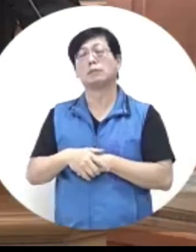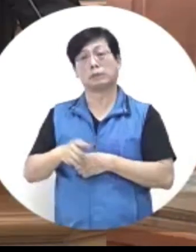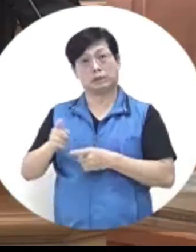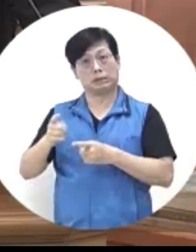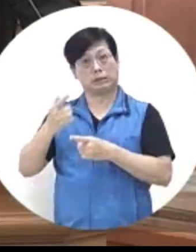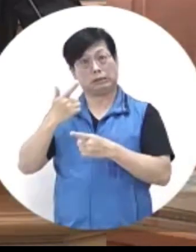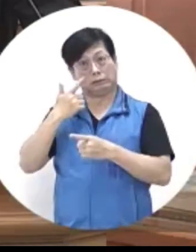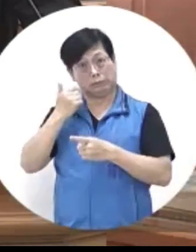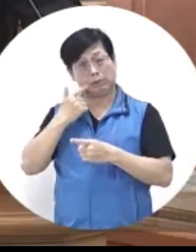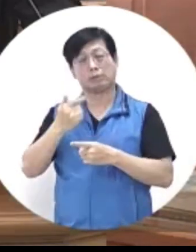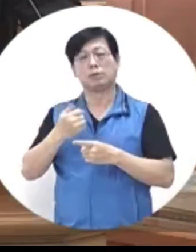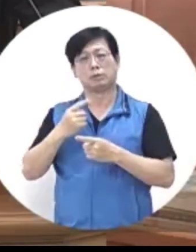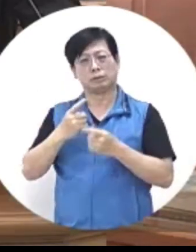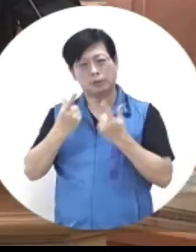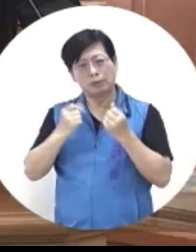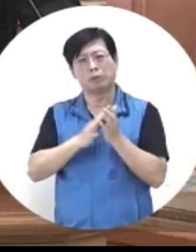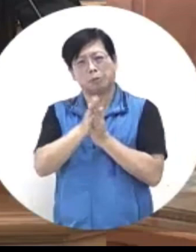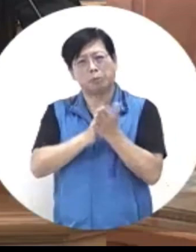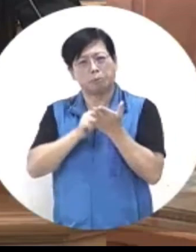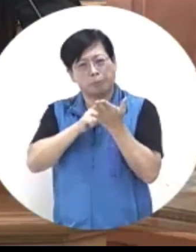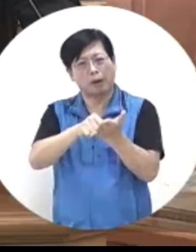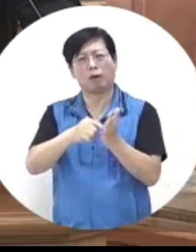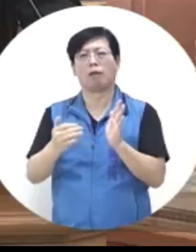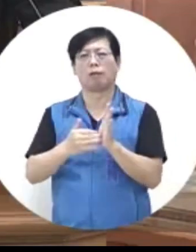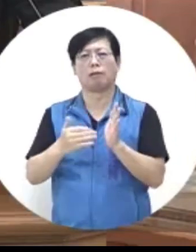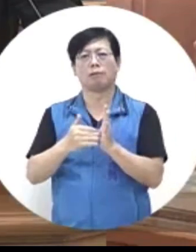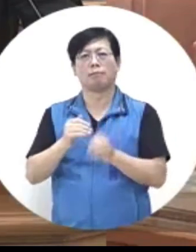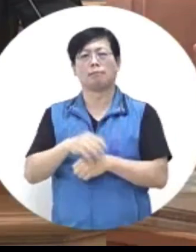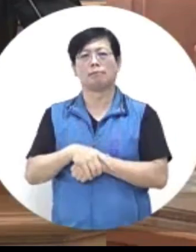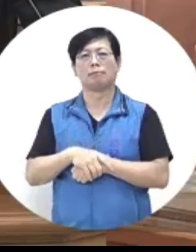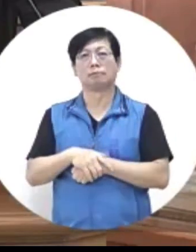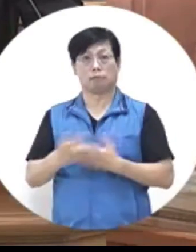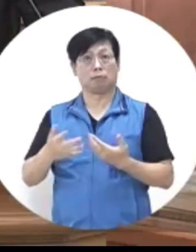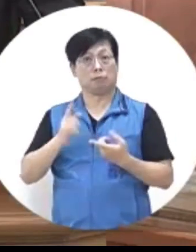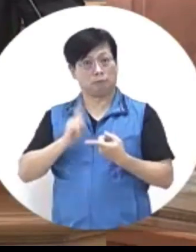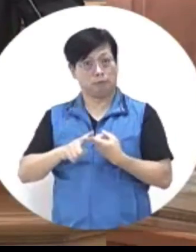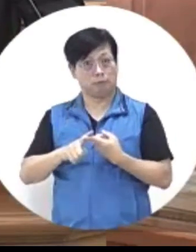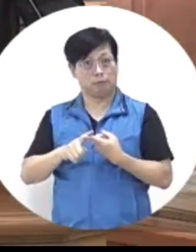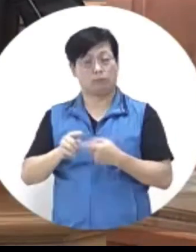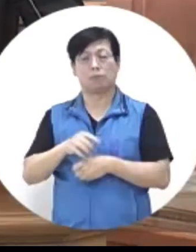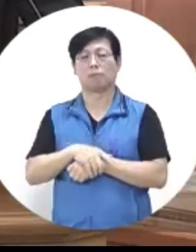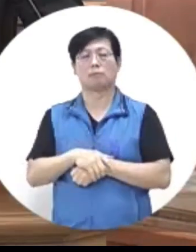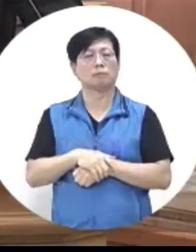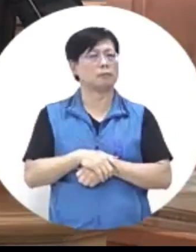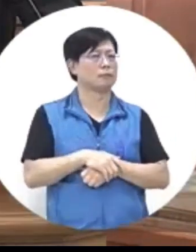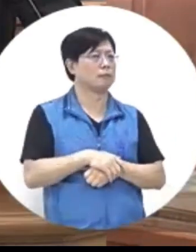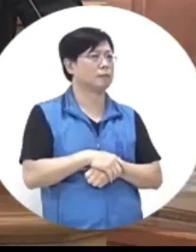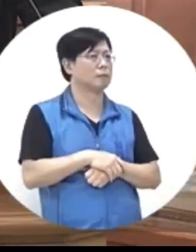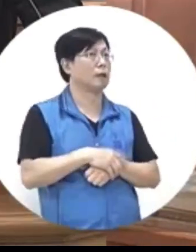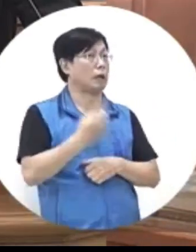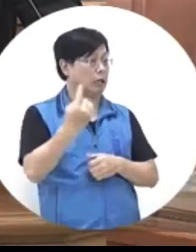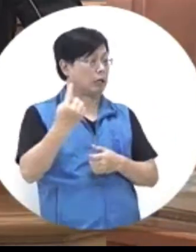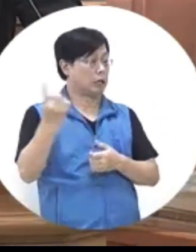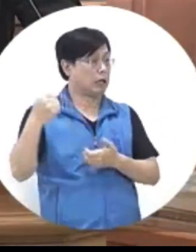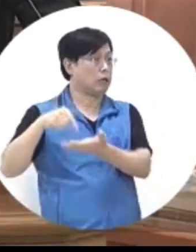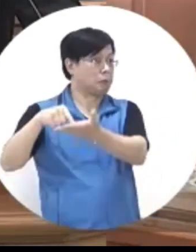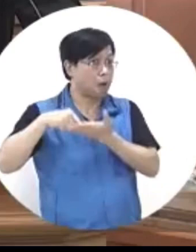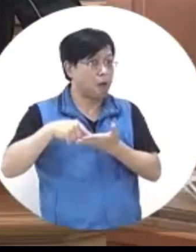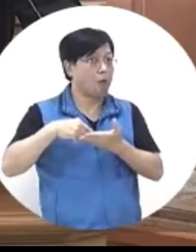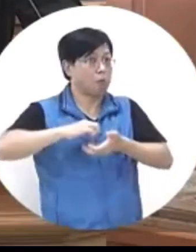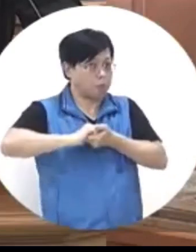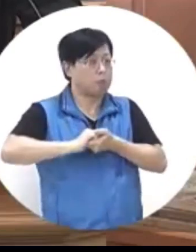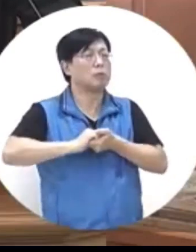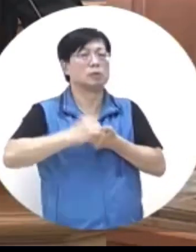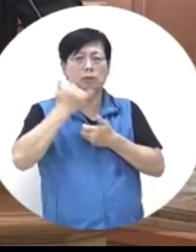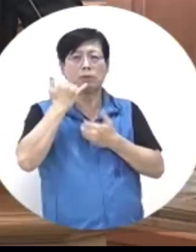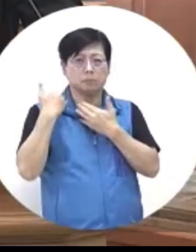老爸，他也跟你们申请了。没有错、啊、 他来申请的，我们能够给的，我们一定尽量。 那你们